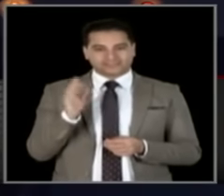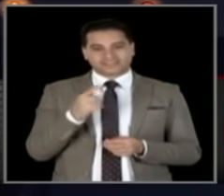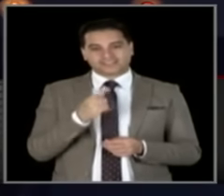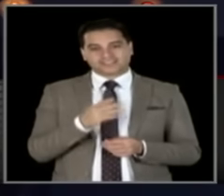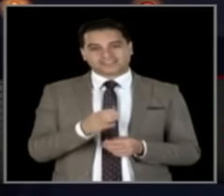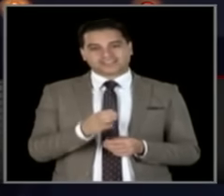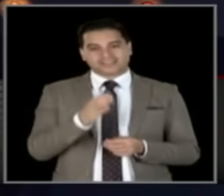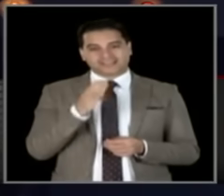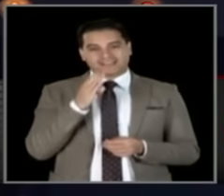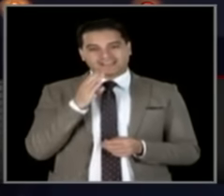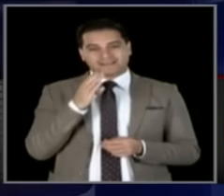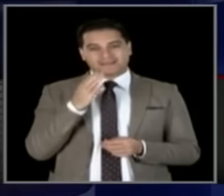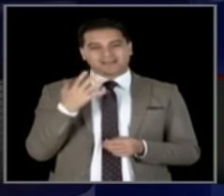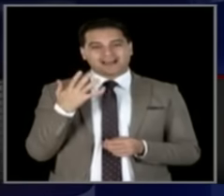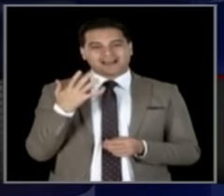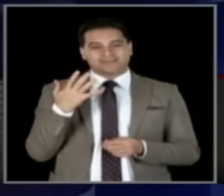خالص. إجابة خمسة.